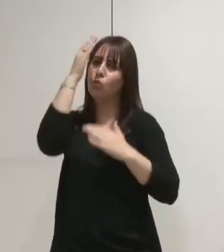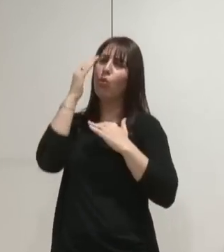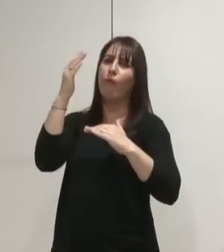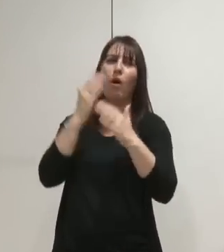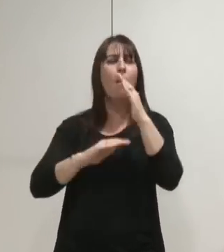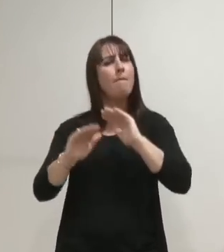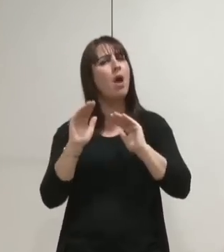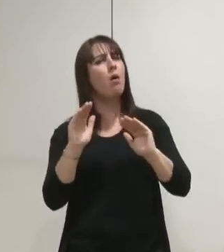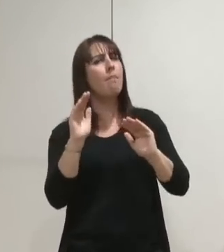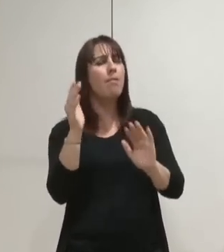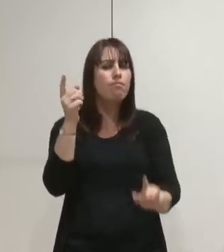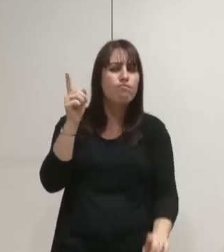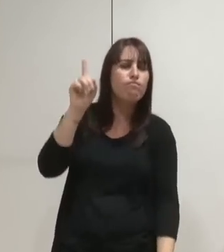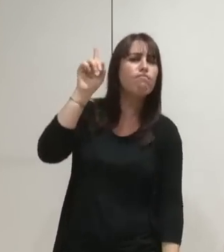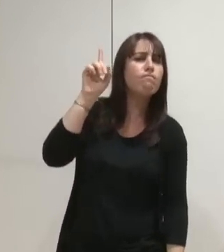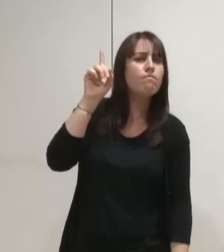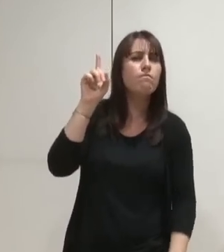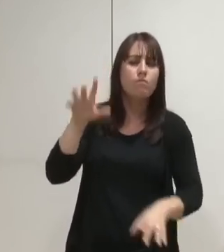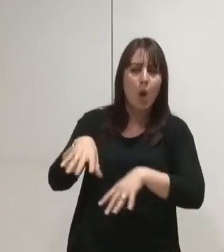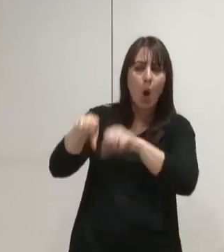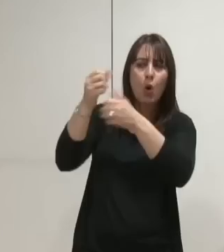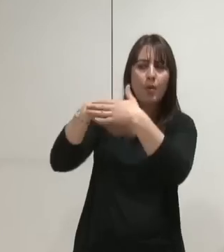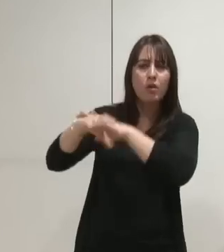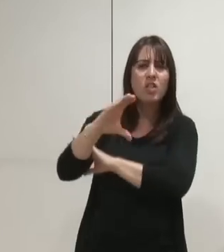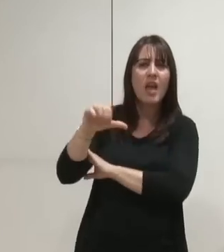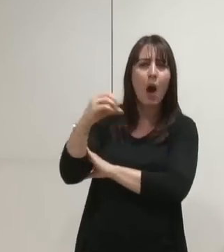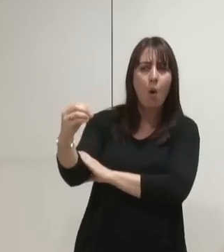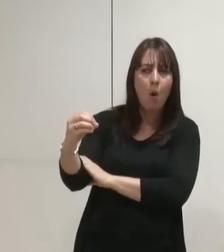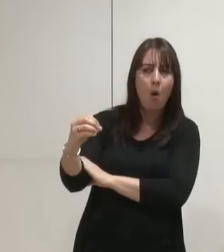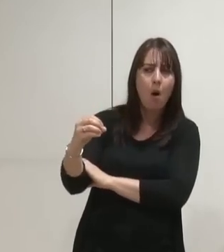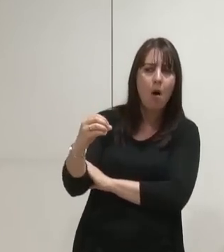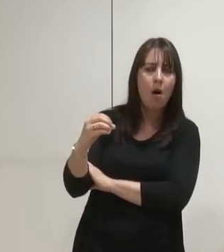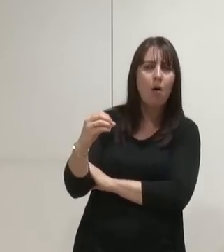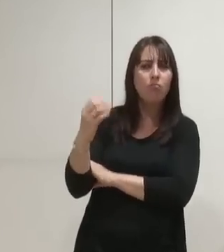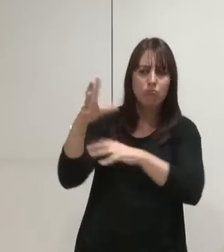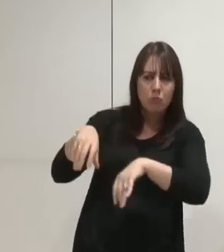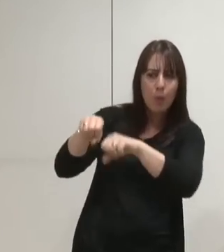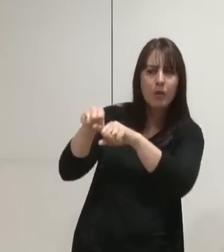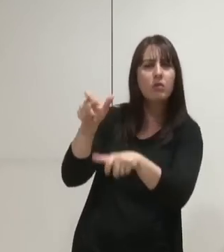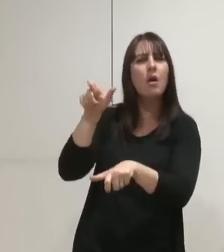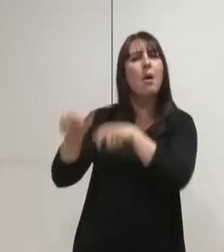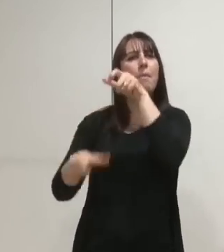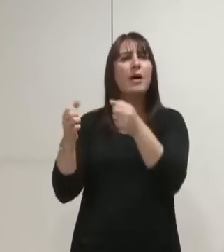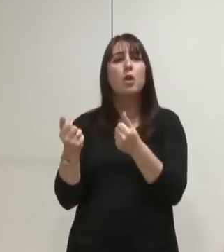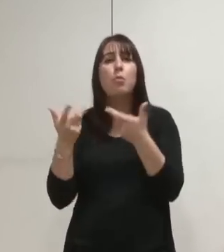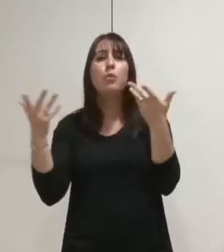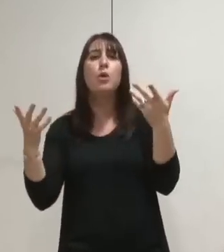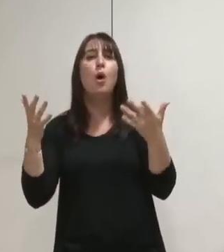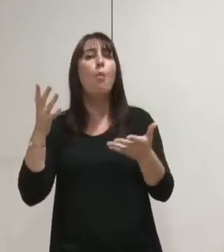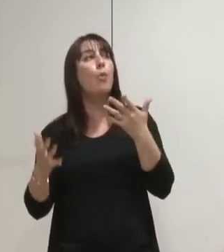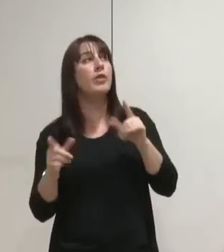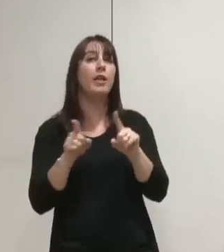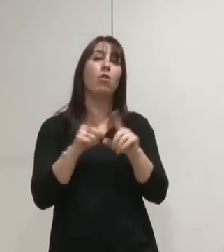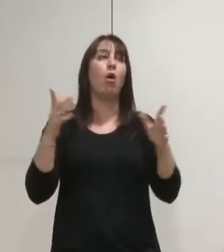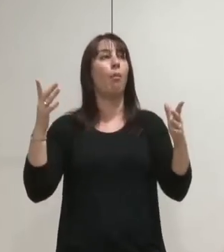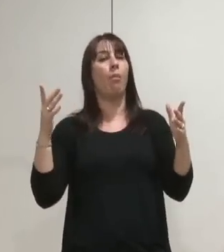permettre de penser que quel que soit la compétence des membres de la commission d'appel d'offre euh certains ont peut-être pu se laisser un peu